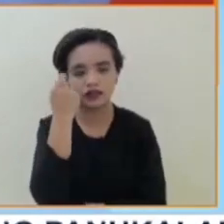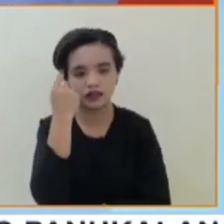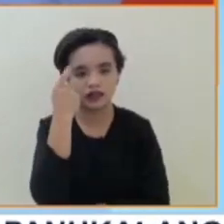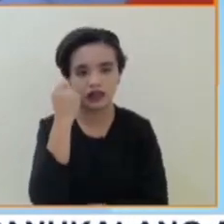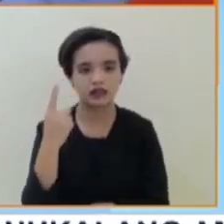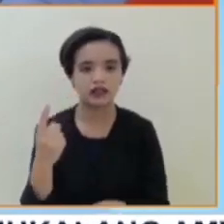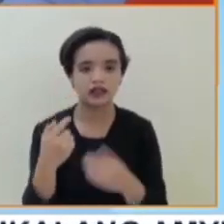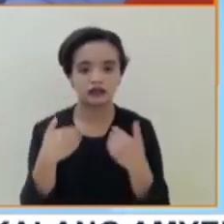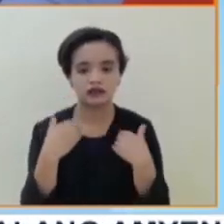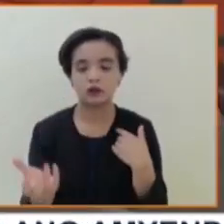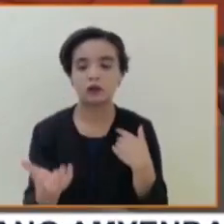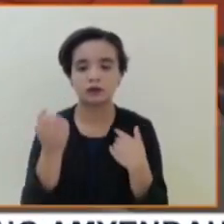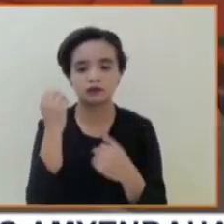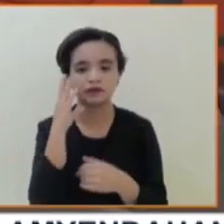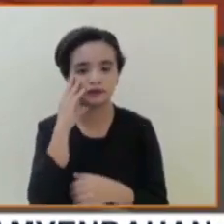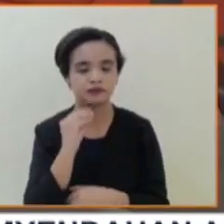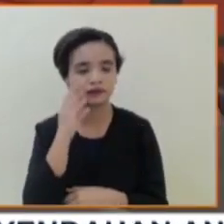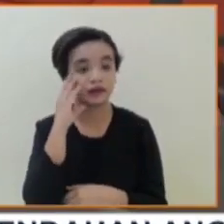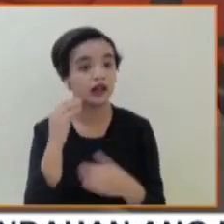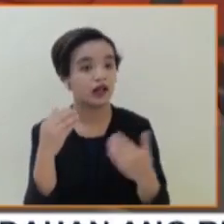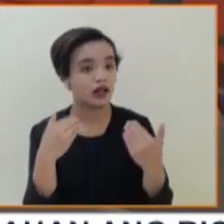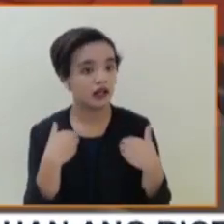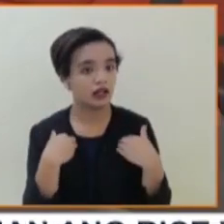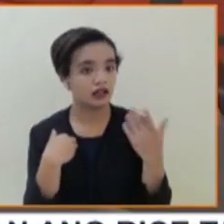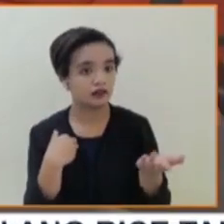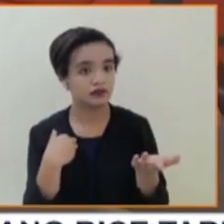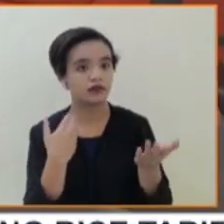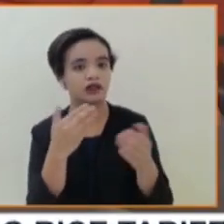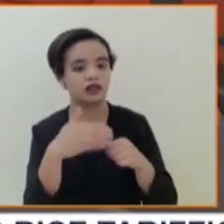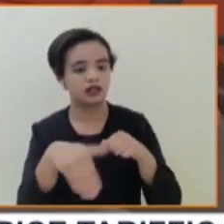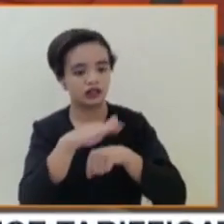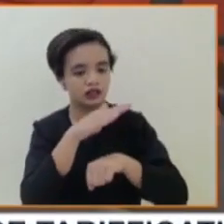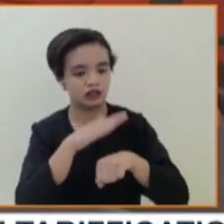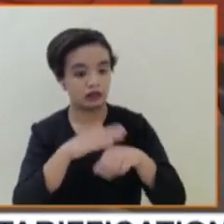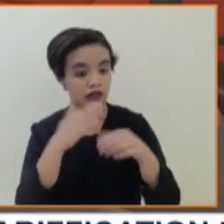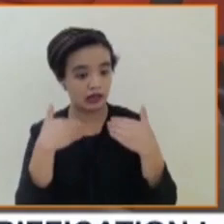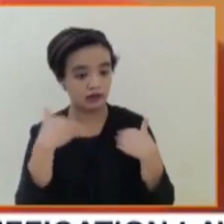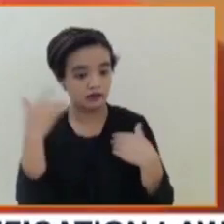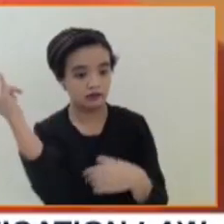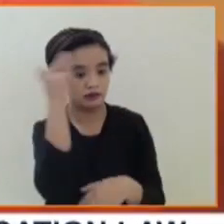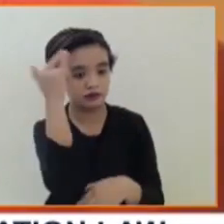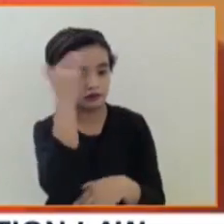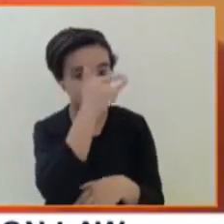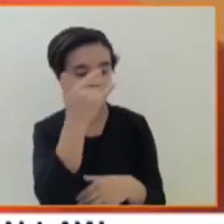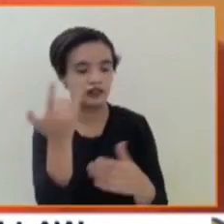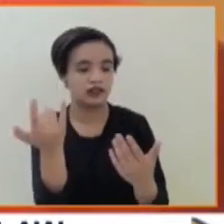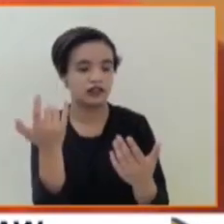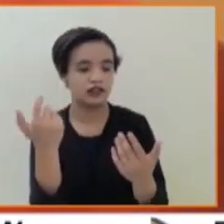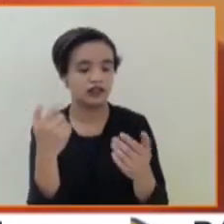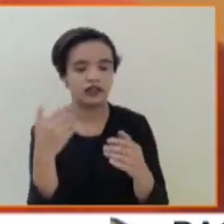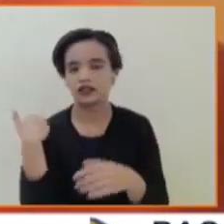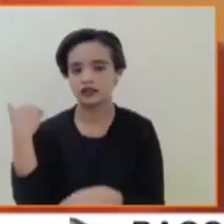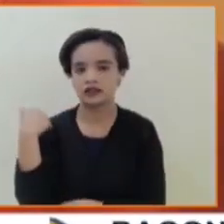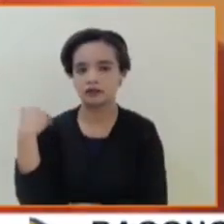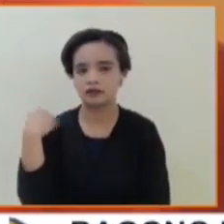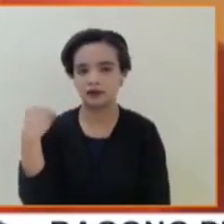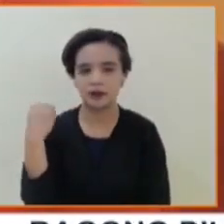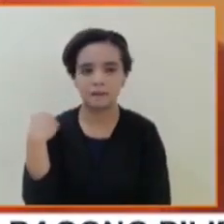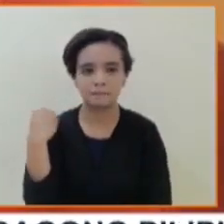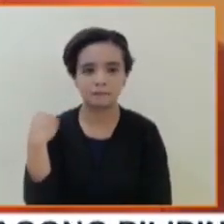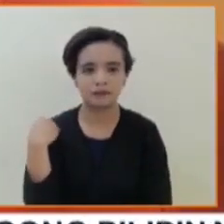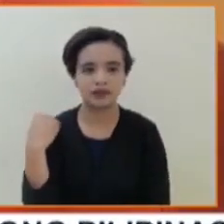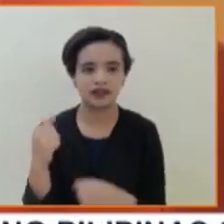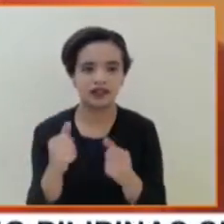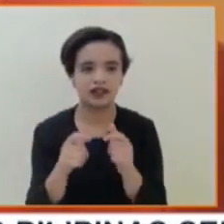experience. So meron ka na sa land, meron bang water and air? Medyo wala pa tayong espasyo para doon. Masyadong malaki yung